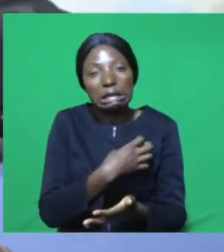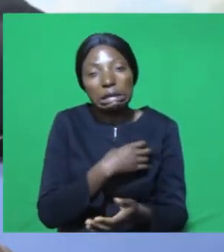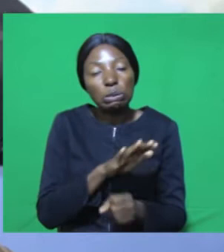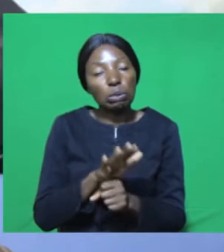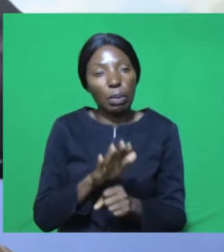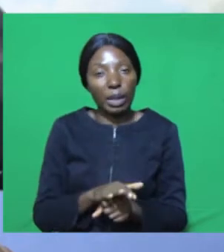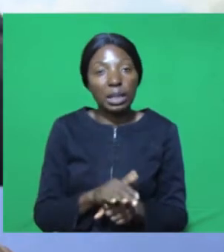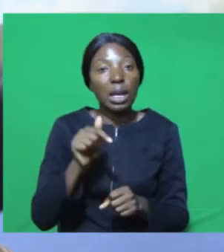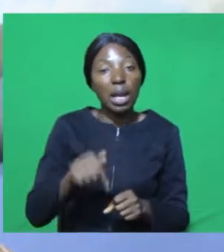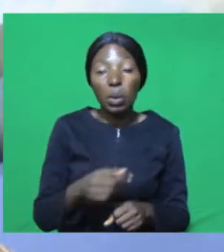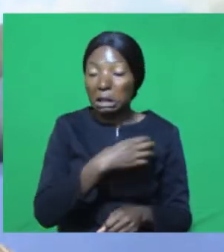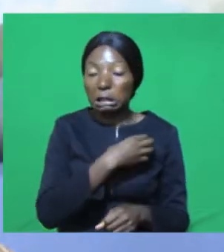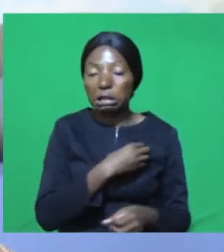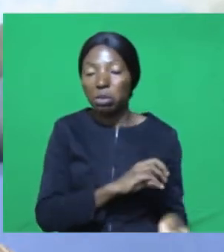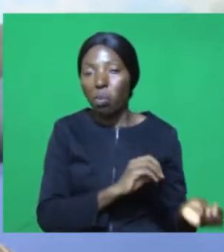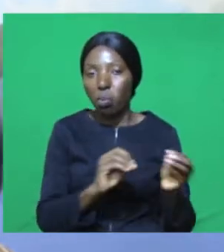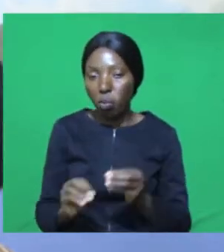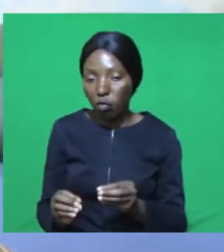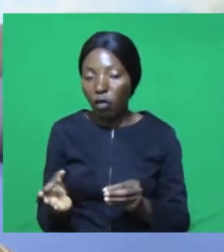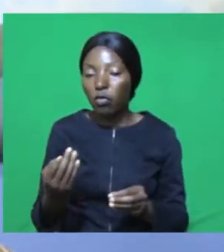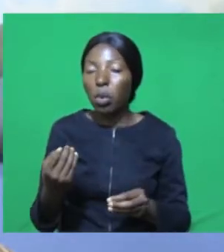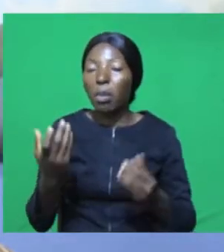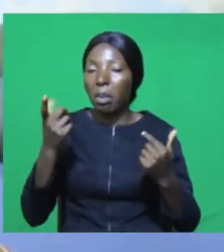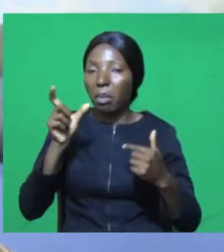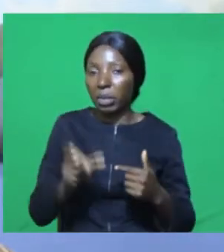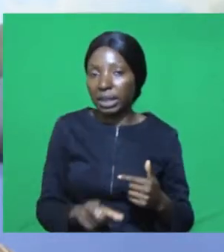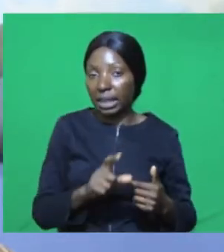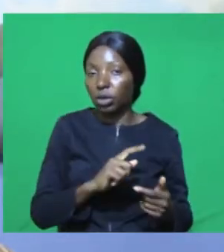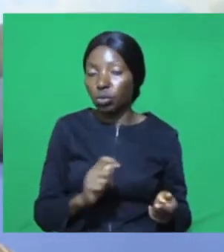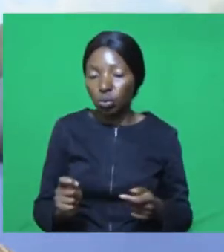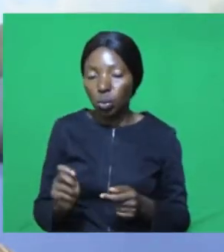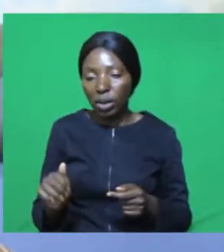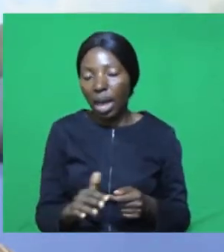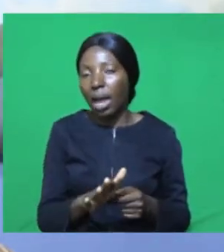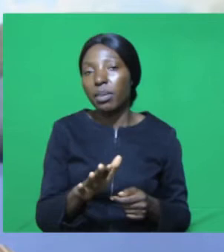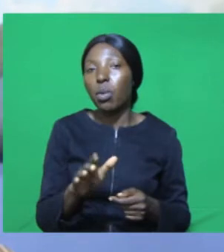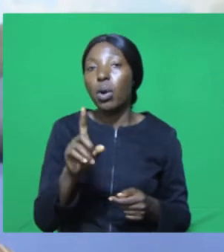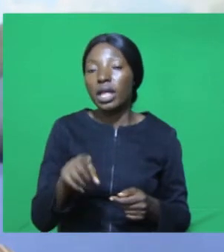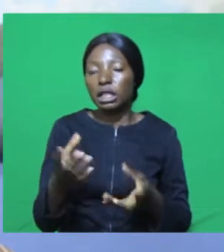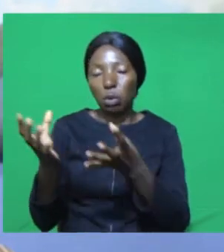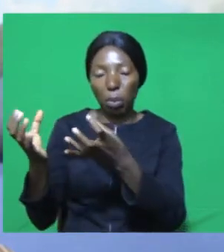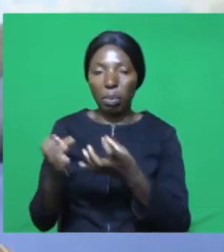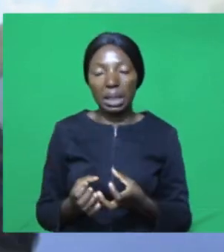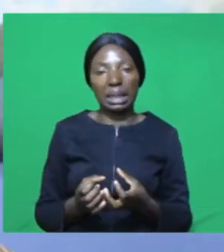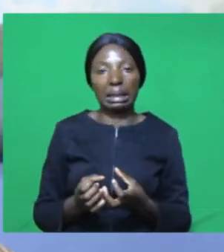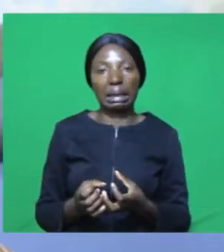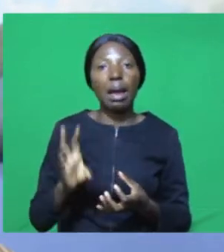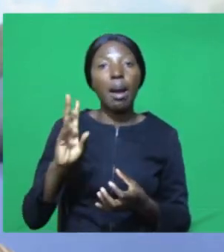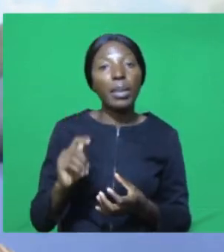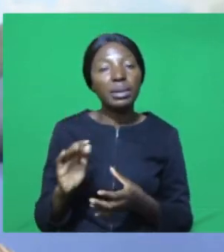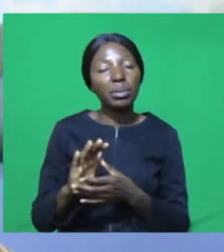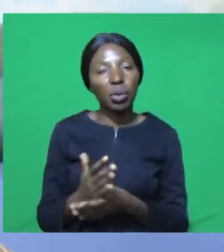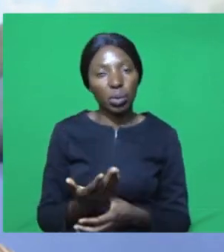kana utumosha yake ya ibapa ari. Yuenda panicha ita se. Chipiriso ichi. Asine kuda